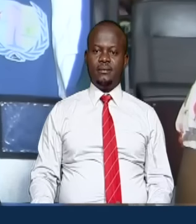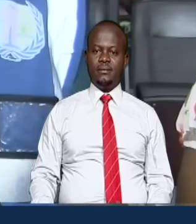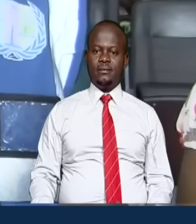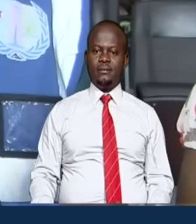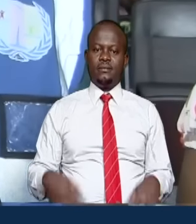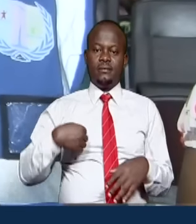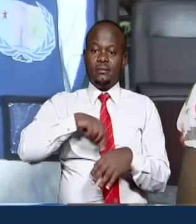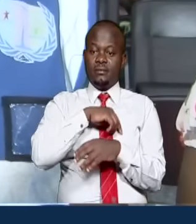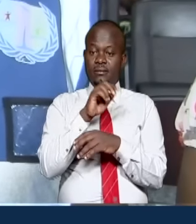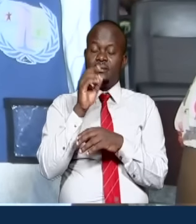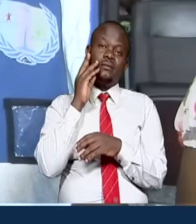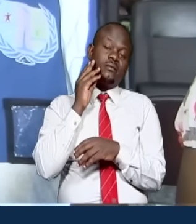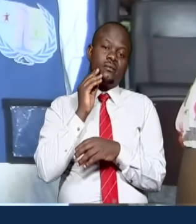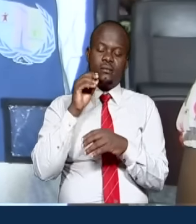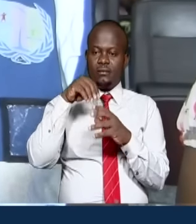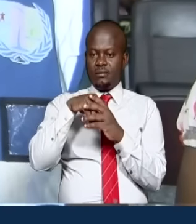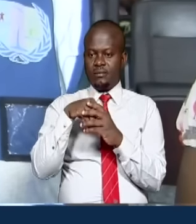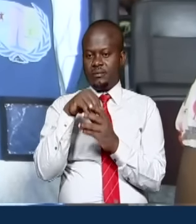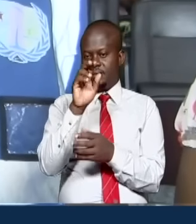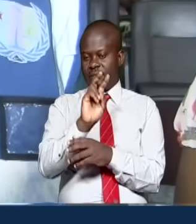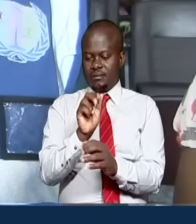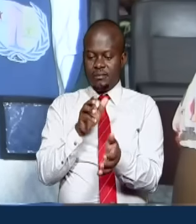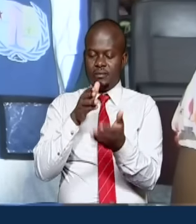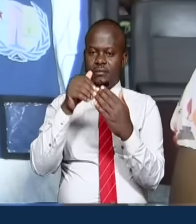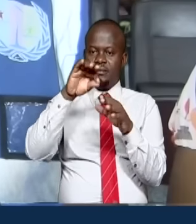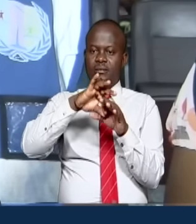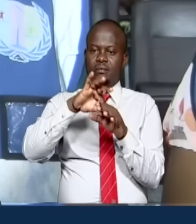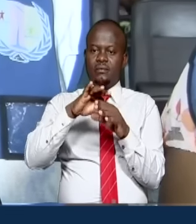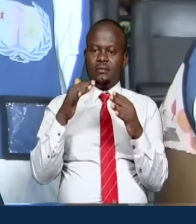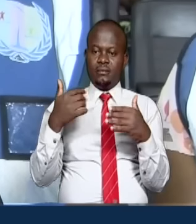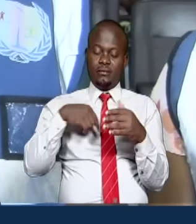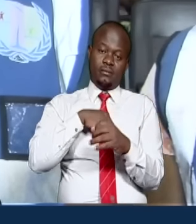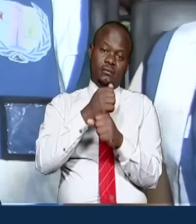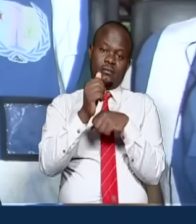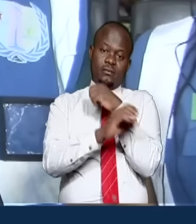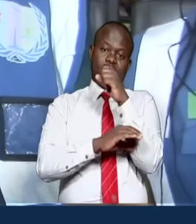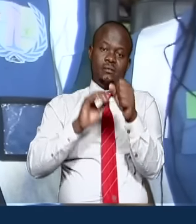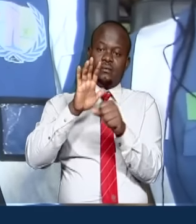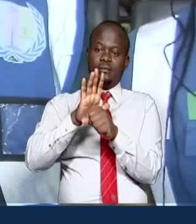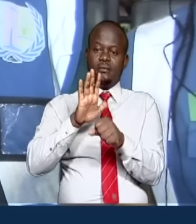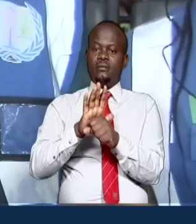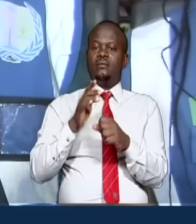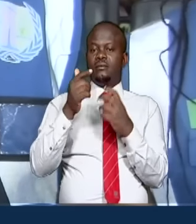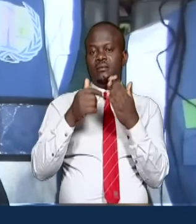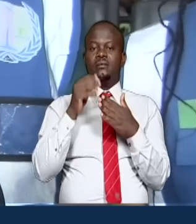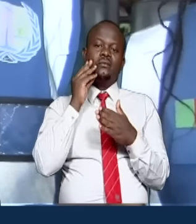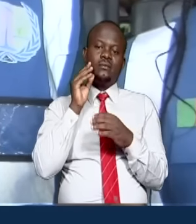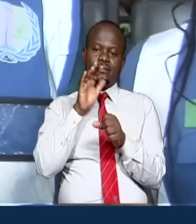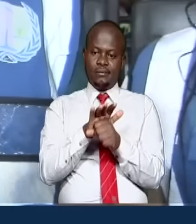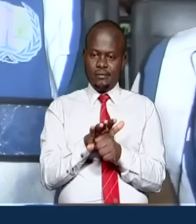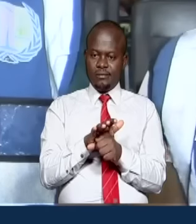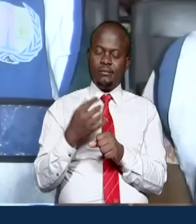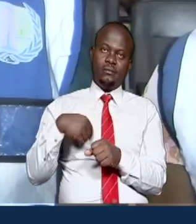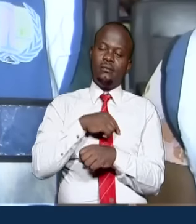les missions d'observation. Dufite ubunararibonye mu gukurikirana amatora, twabikoze mu bihugu byinshi, ni ibintu tumenyereye cyane.